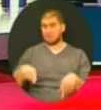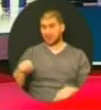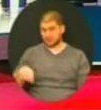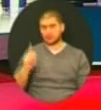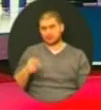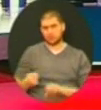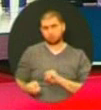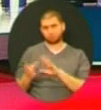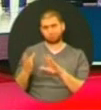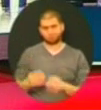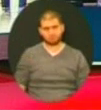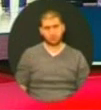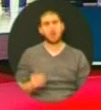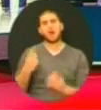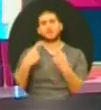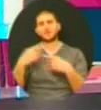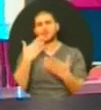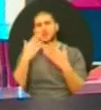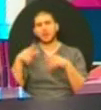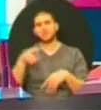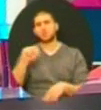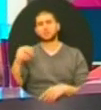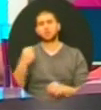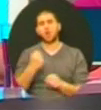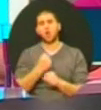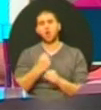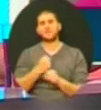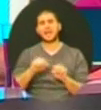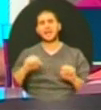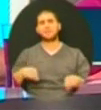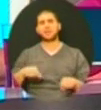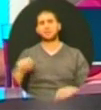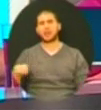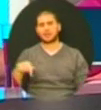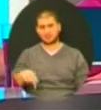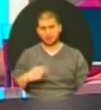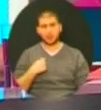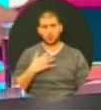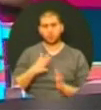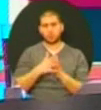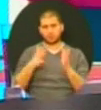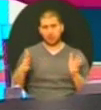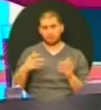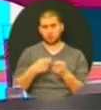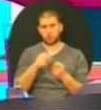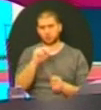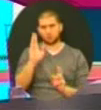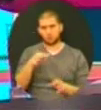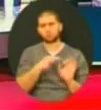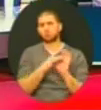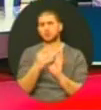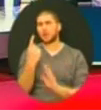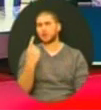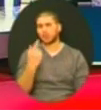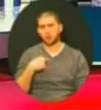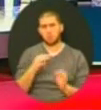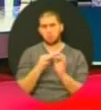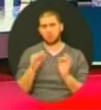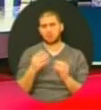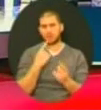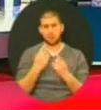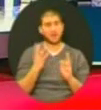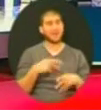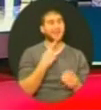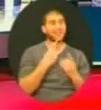הגיע הזמן לפרוע. הוועדה שלך דן היום גם בעניינם של עובדי קבלן כאן בכנסת, נכון? אז אנחנו נרחיב בעניין הזה, אתה יכול להגיד משפט אחד, כי אנחנו עכשיו פותחים את הדיון. היה